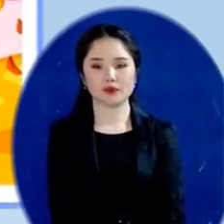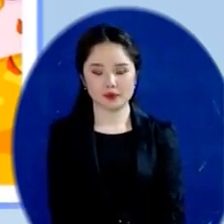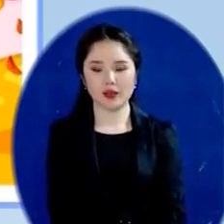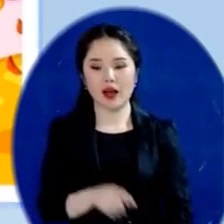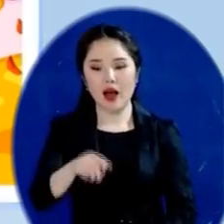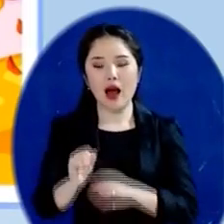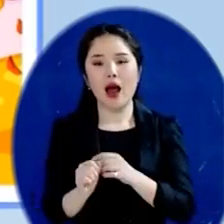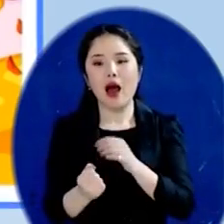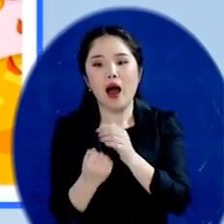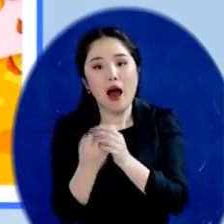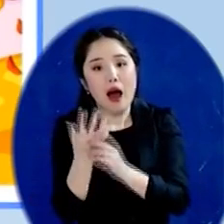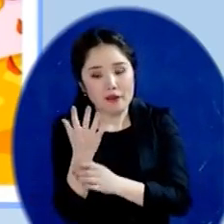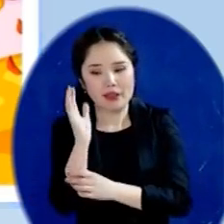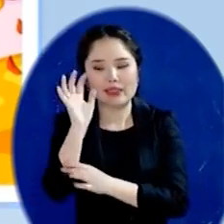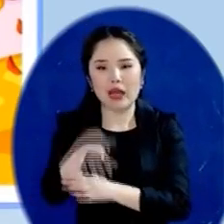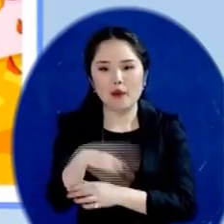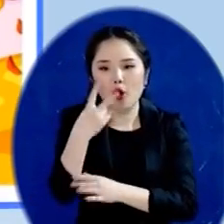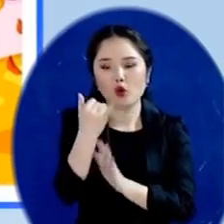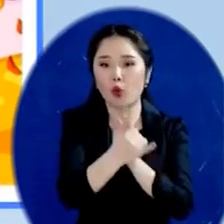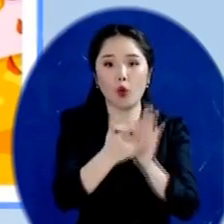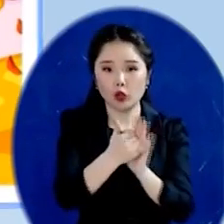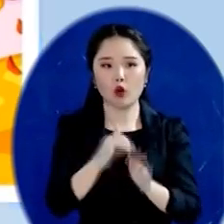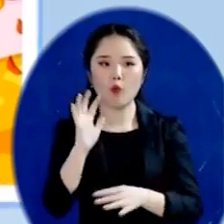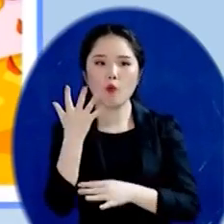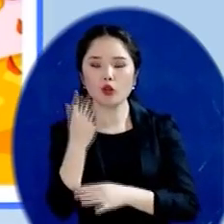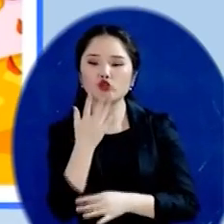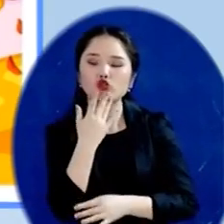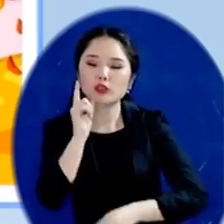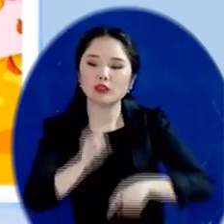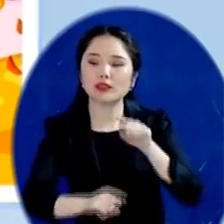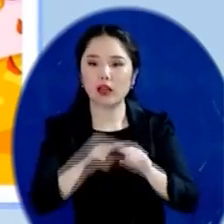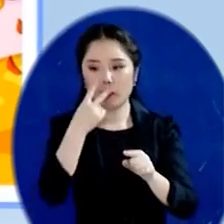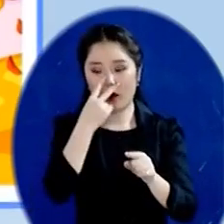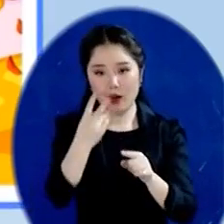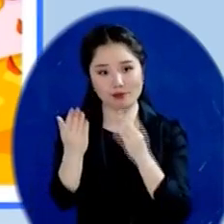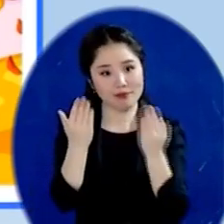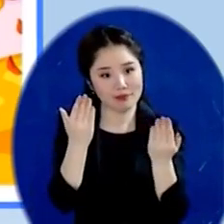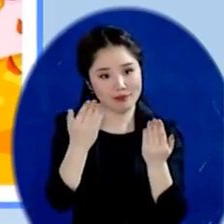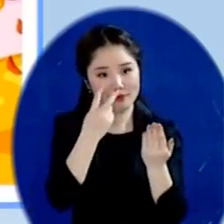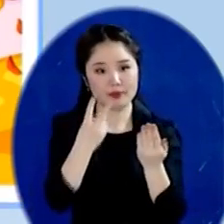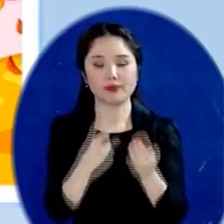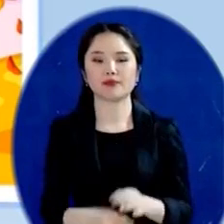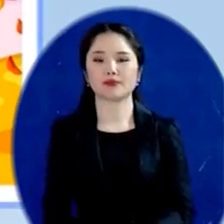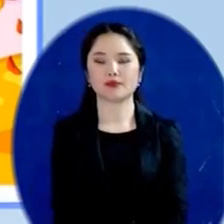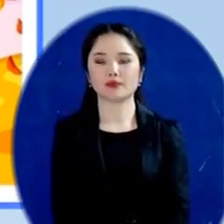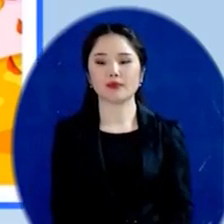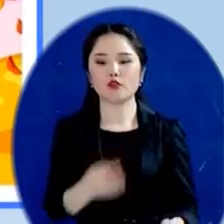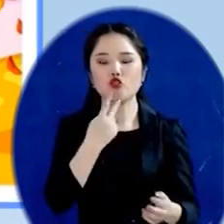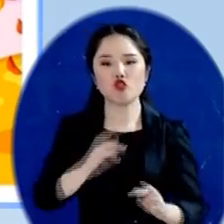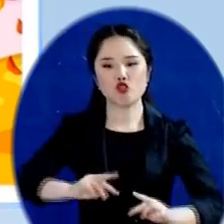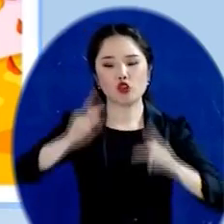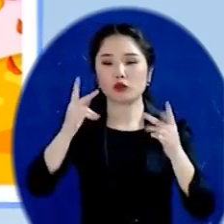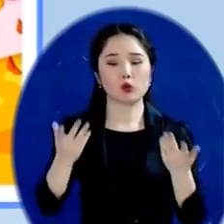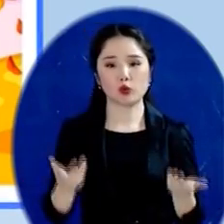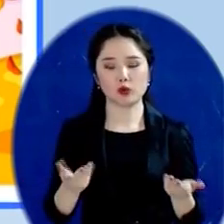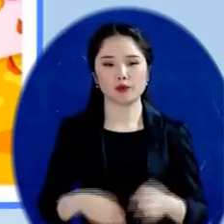Тэгвэл хаврын уйлрал болон намрын уйлралд байгаа модны зургийг бүгдээрээ ажиглаж харцгаая. Ямар